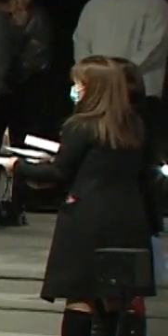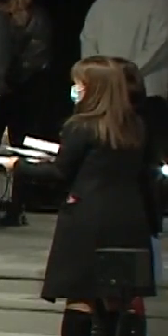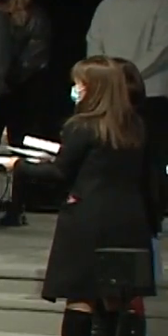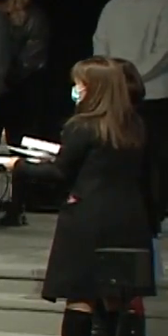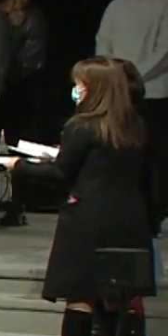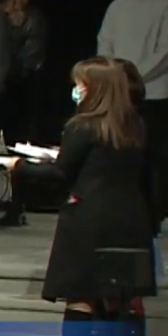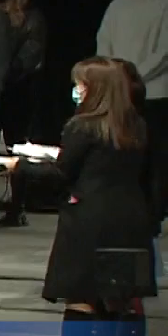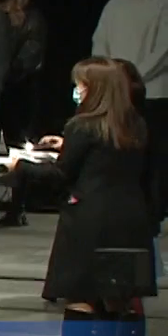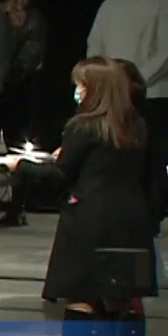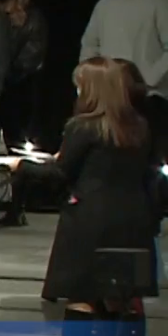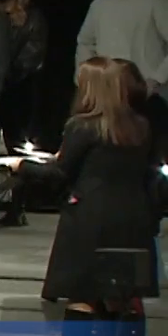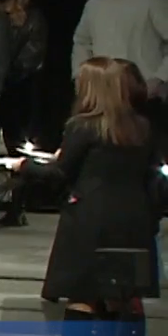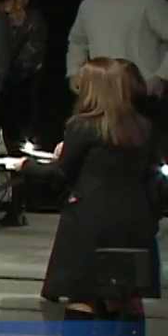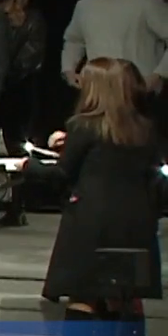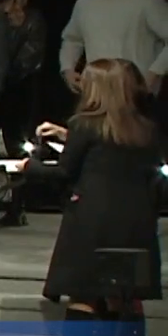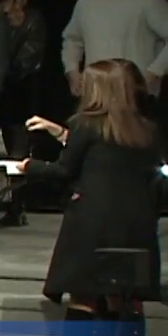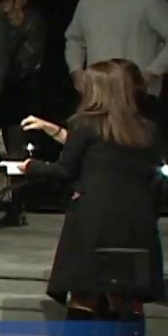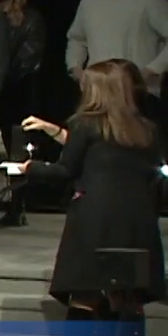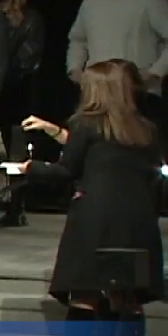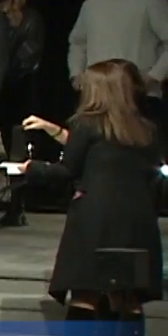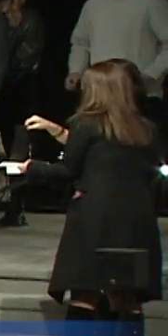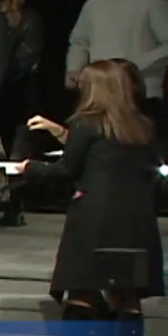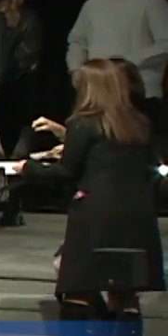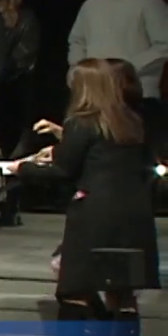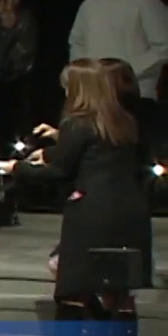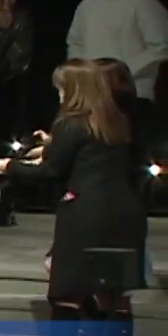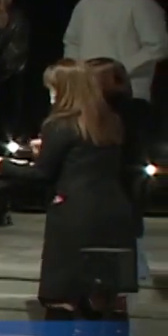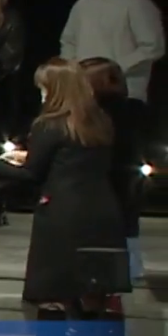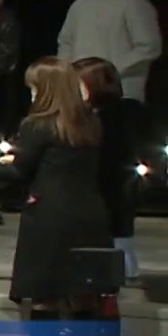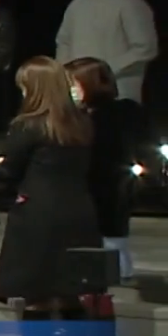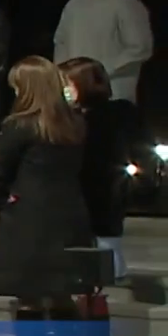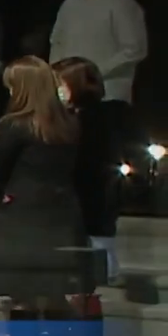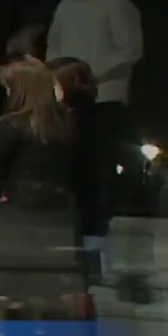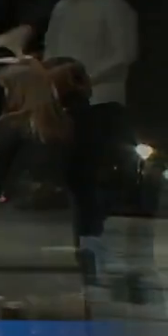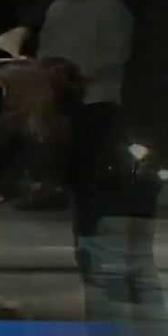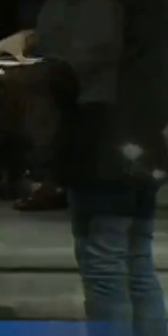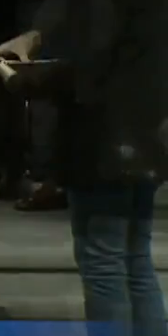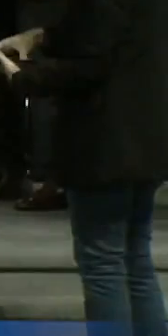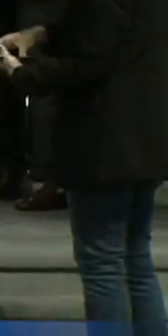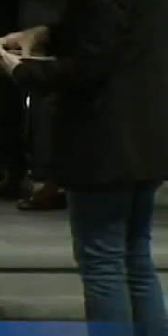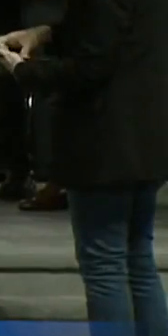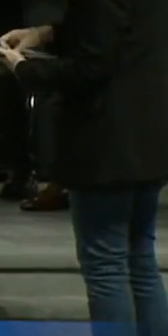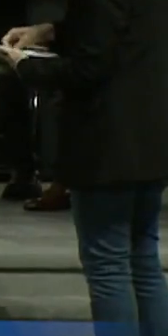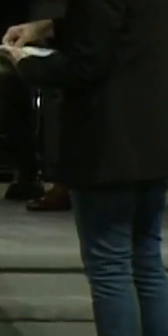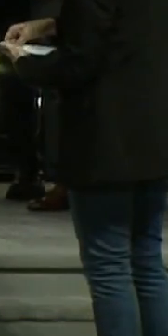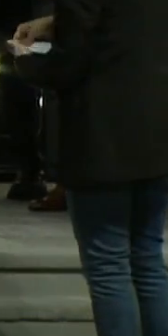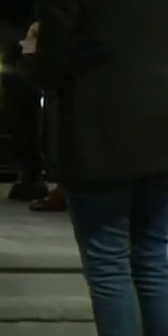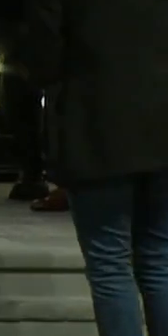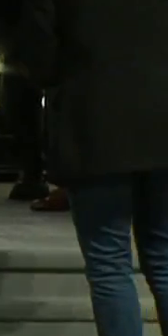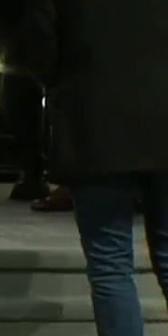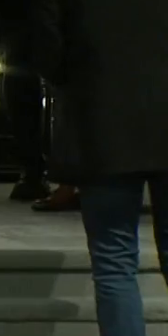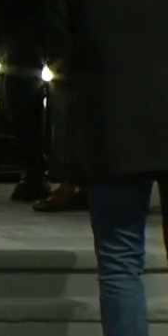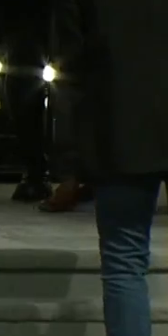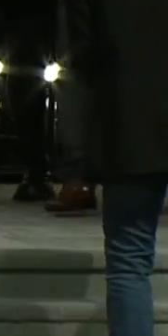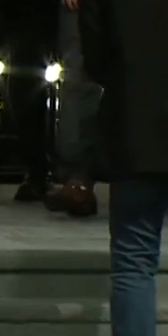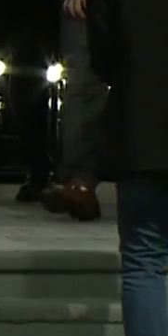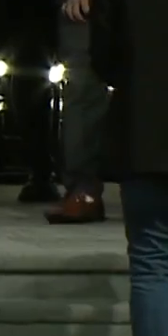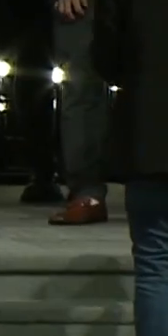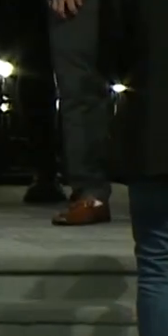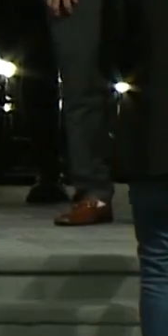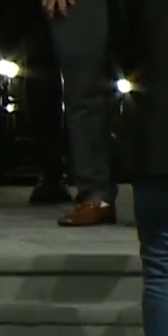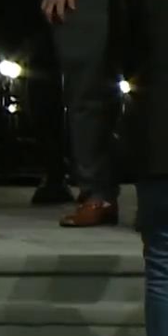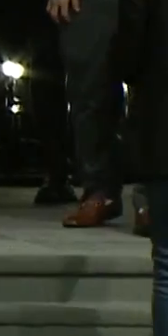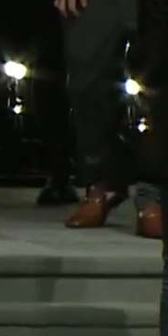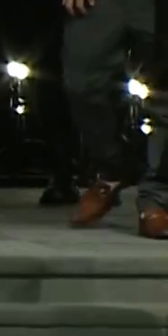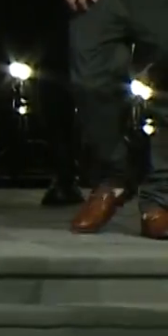달 말일까지 16기 장학생을 모집한다고 밝혔습니다. 장학금 지급 대상은 국내 정규대학과 대학원에